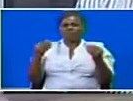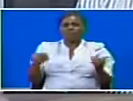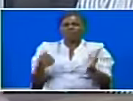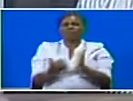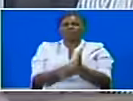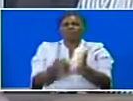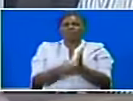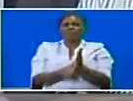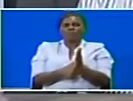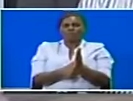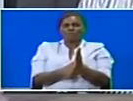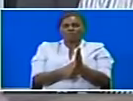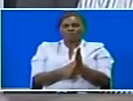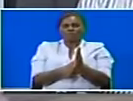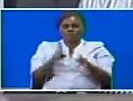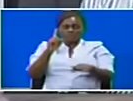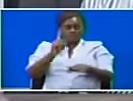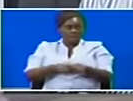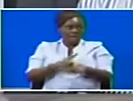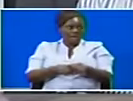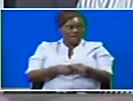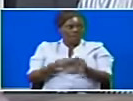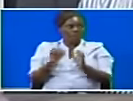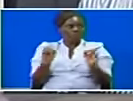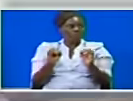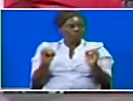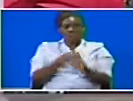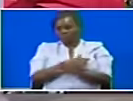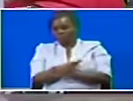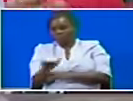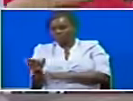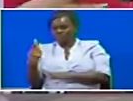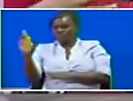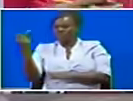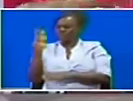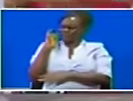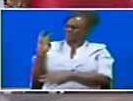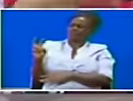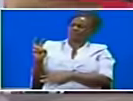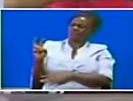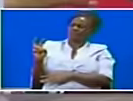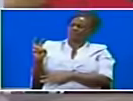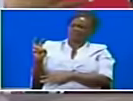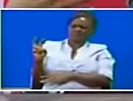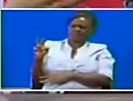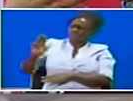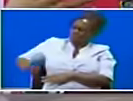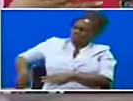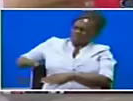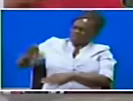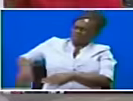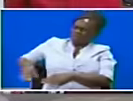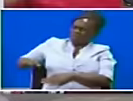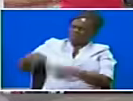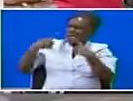jambo. Kwa sababu hakuna muda, zimebaki siku 143 kabla ya uchaguzi. Wakenya wanaona mmewachelewesha sana.